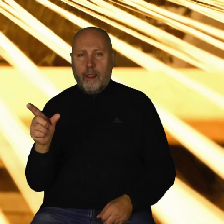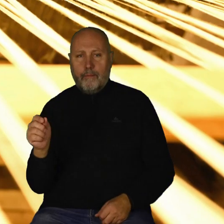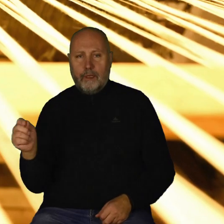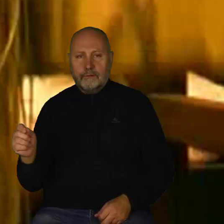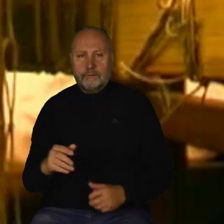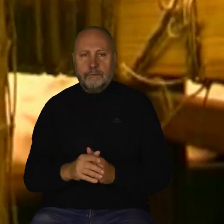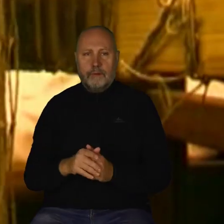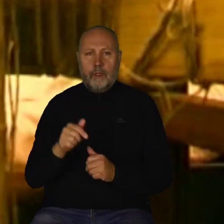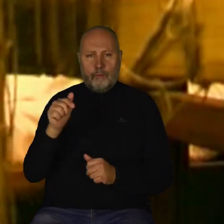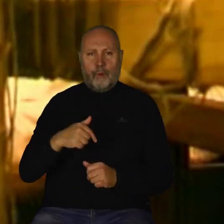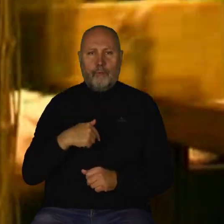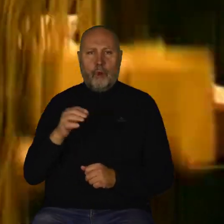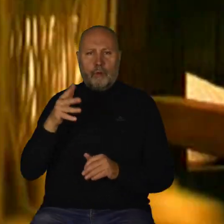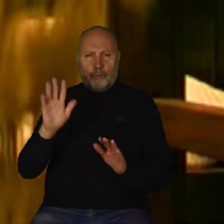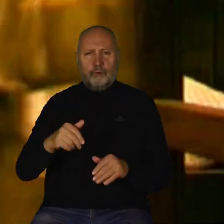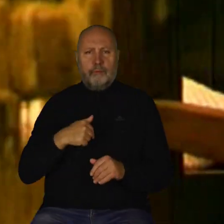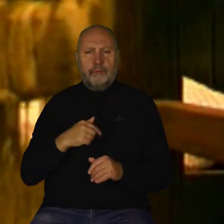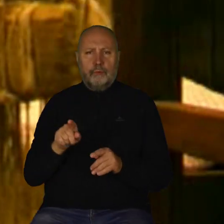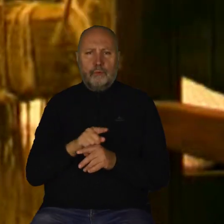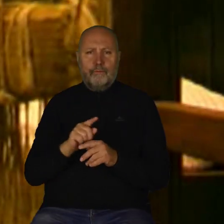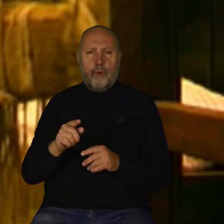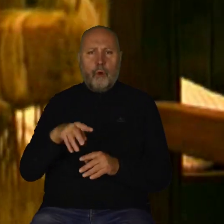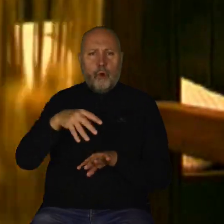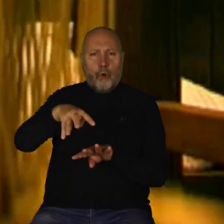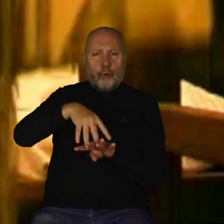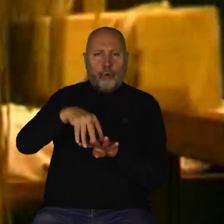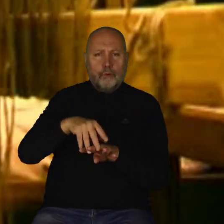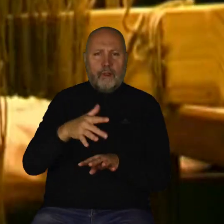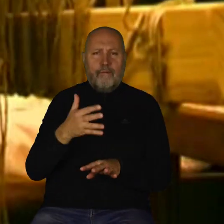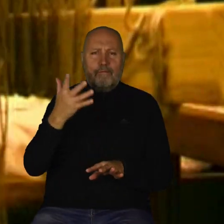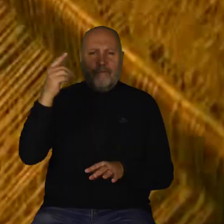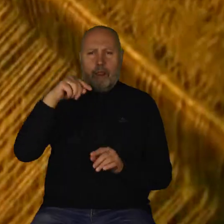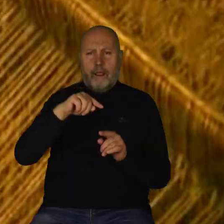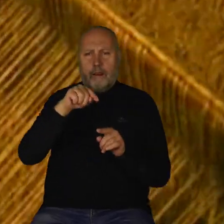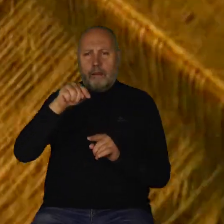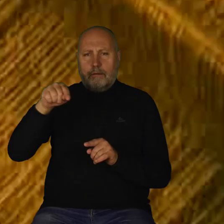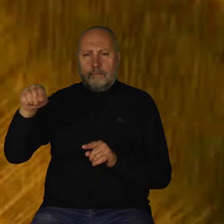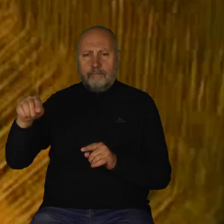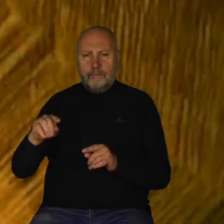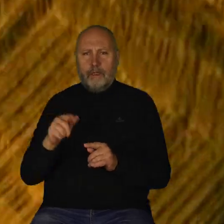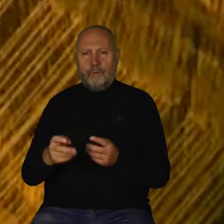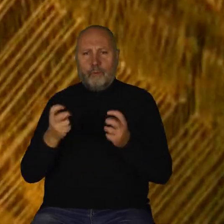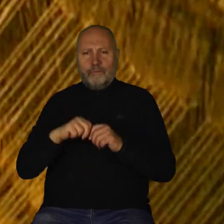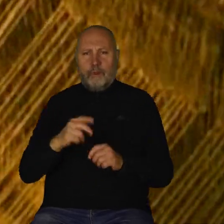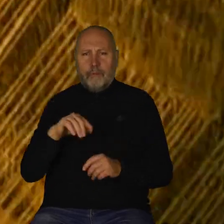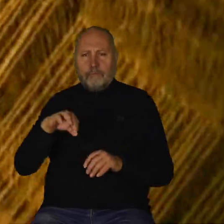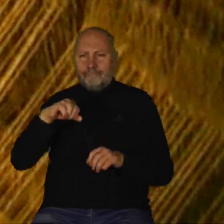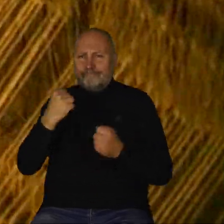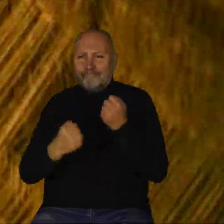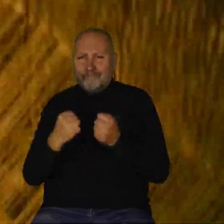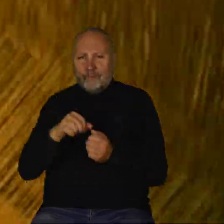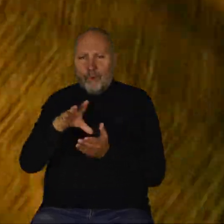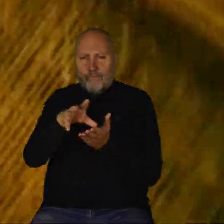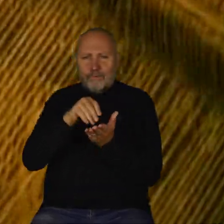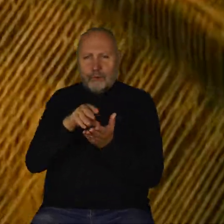nieparzyste mogą być oczywiście Krosna wielo osnowe powstają wtedy bardzo skomplikowane